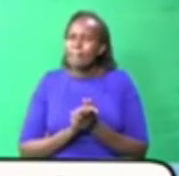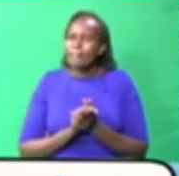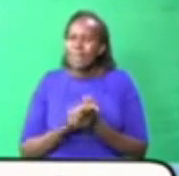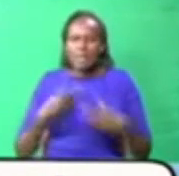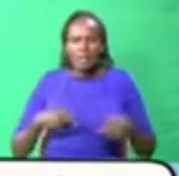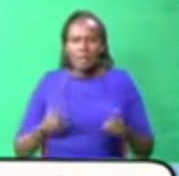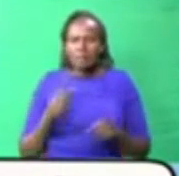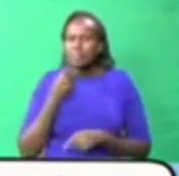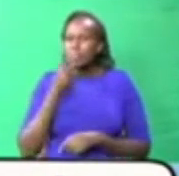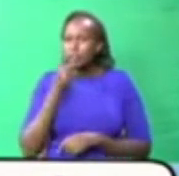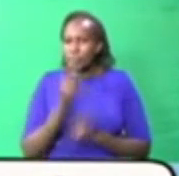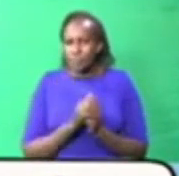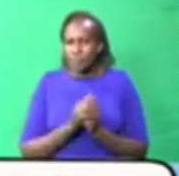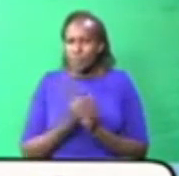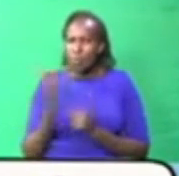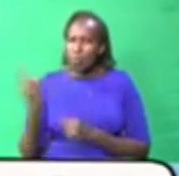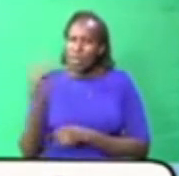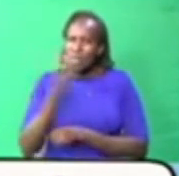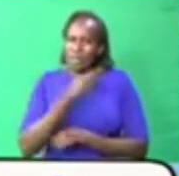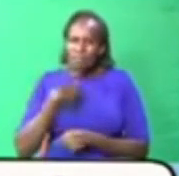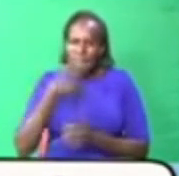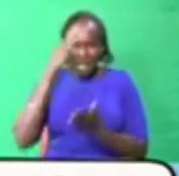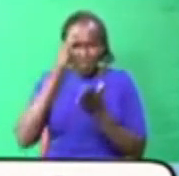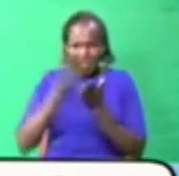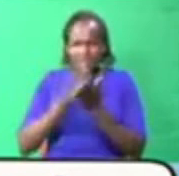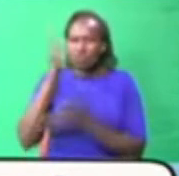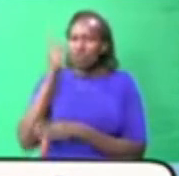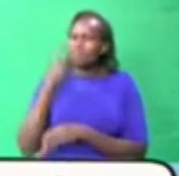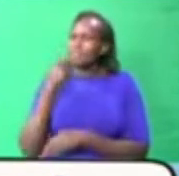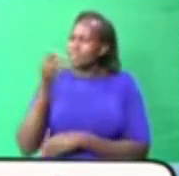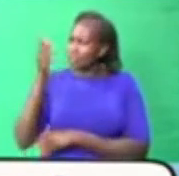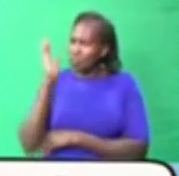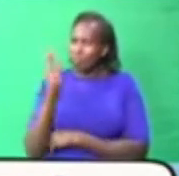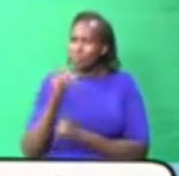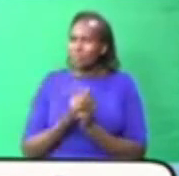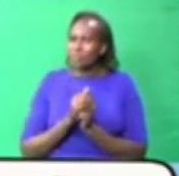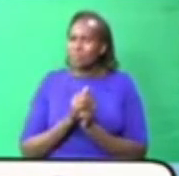you, siku moja niliamini Mungu. Nikamwambia Mungu,